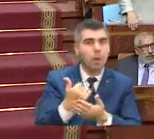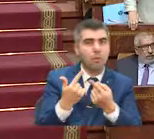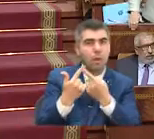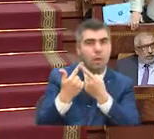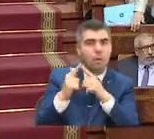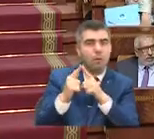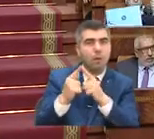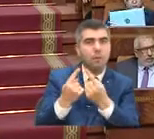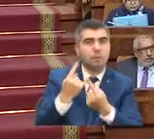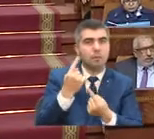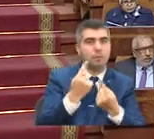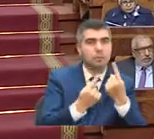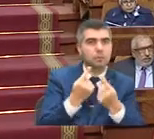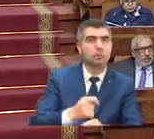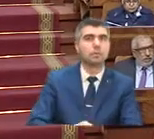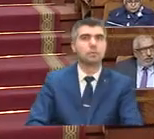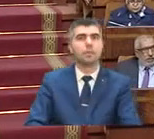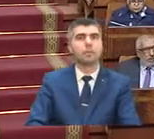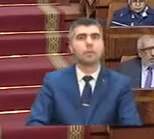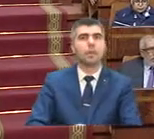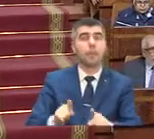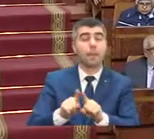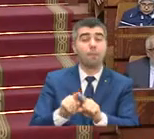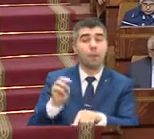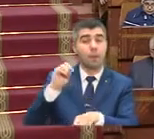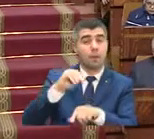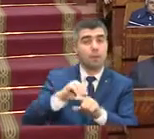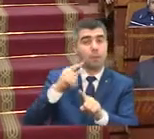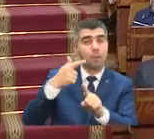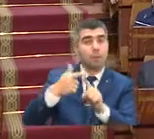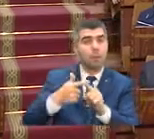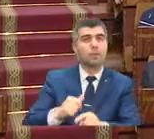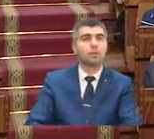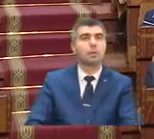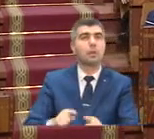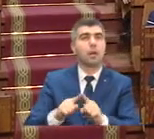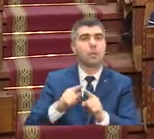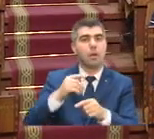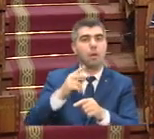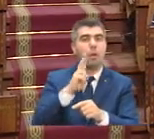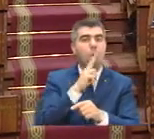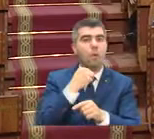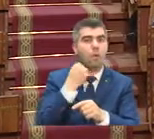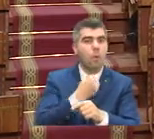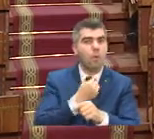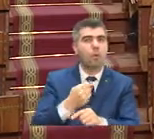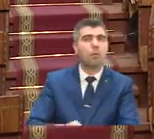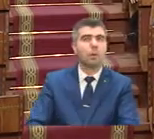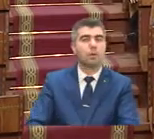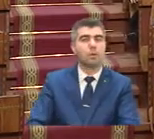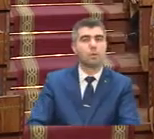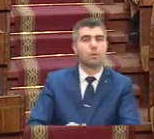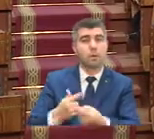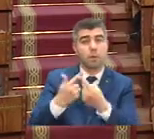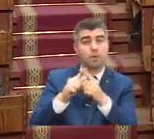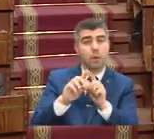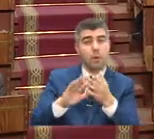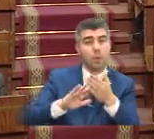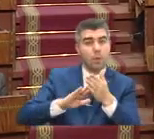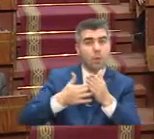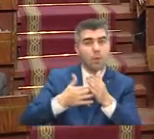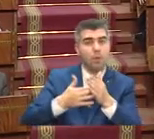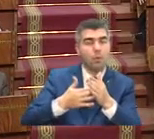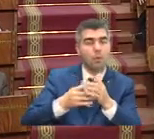السليم والتنزيل السلس. إذن سيد الوزير المحترم، على الحكومة أن تعمل على تحسين كل النقاط اللي